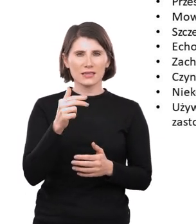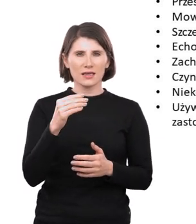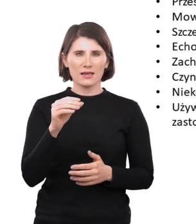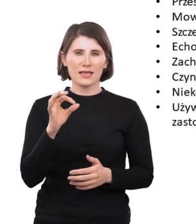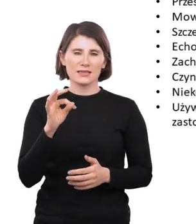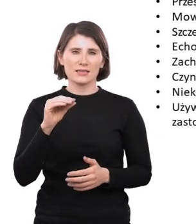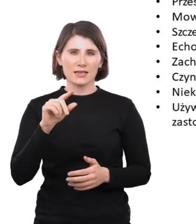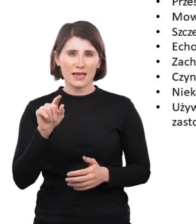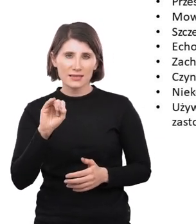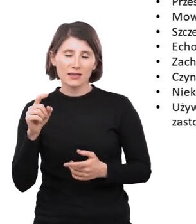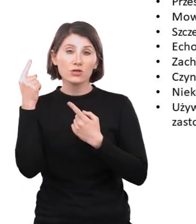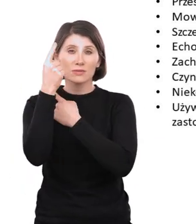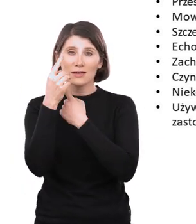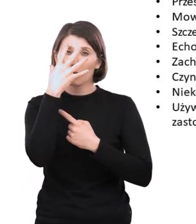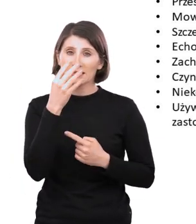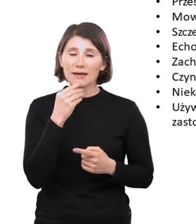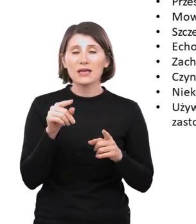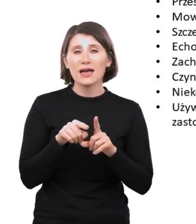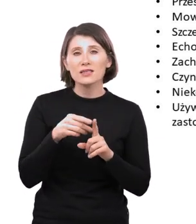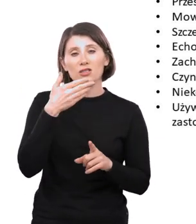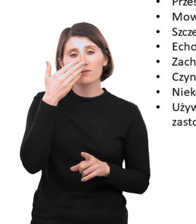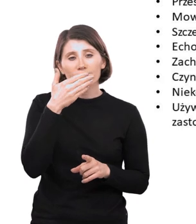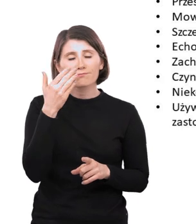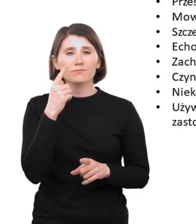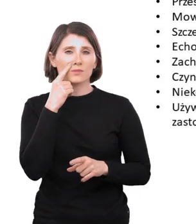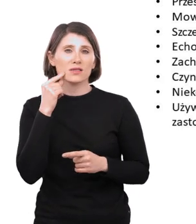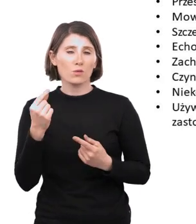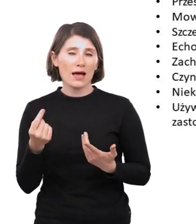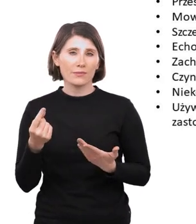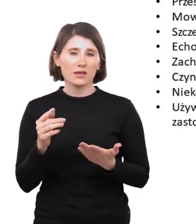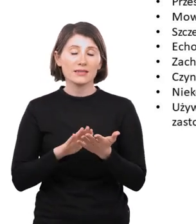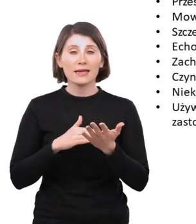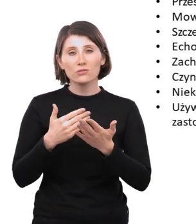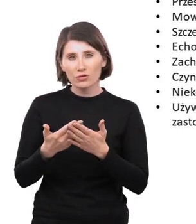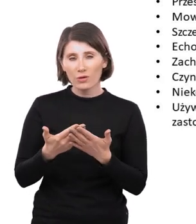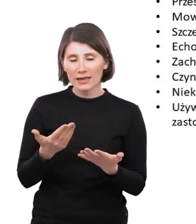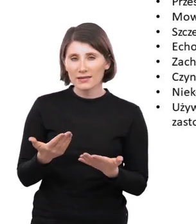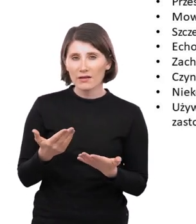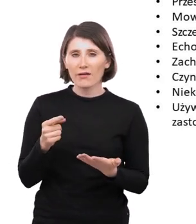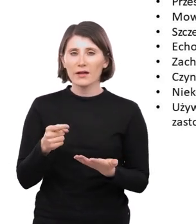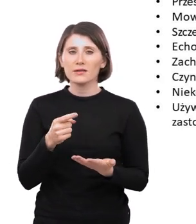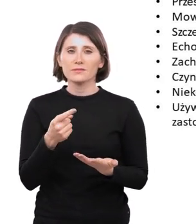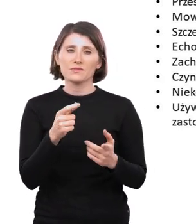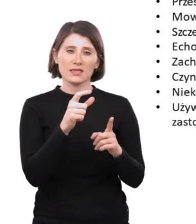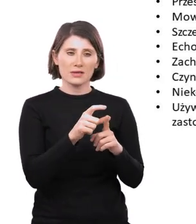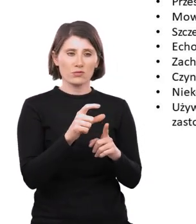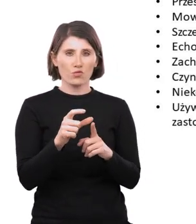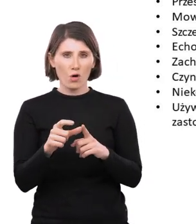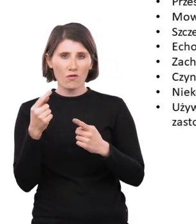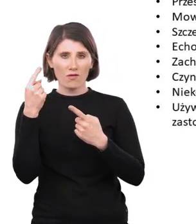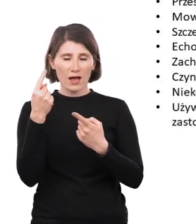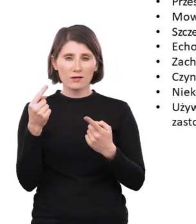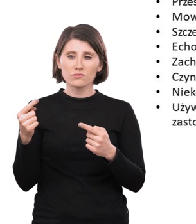myślenie obrazami, ale to myślenie zmysłami, również innymi. Czyli na przykład zamiast